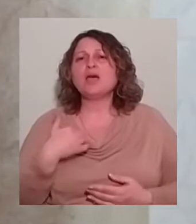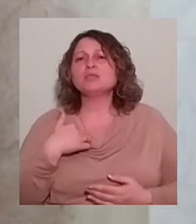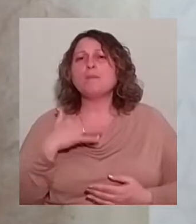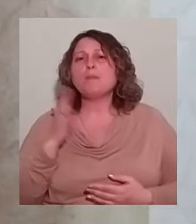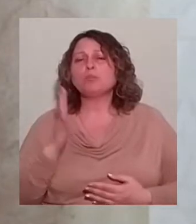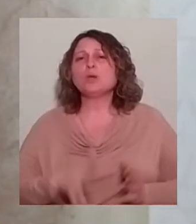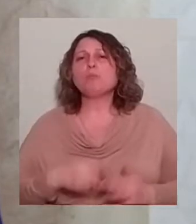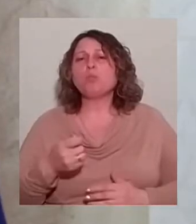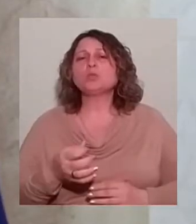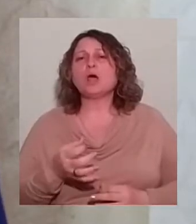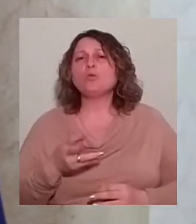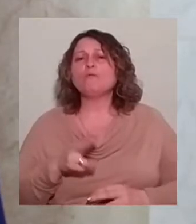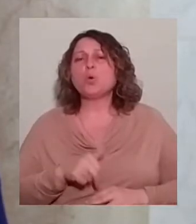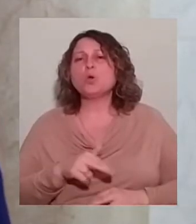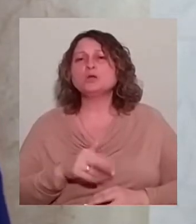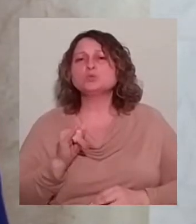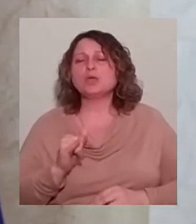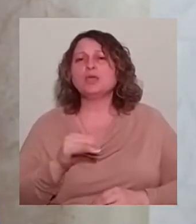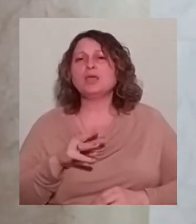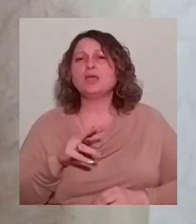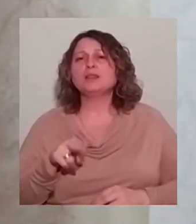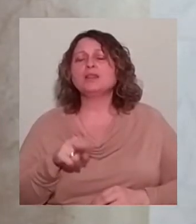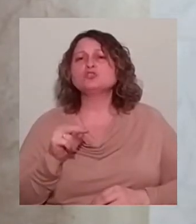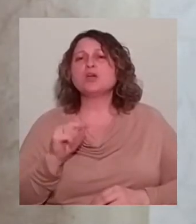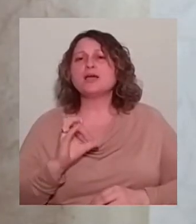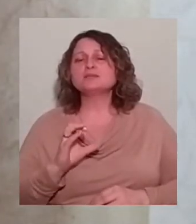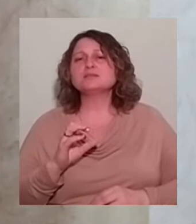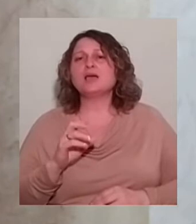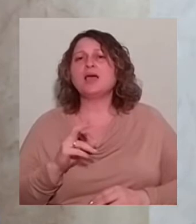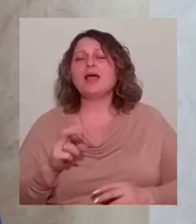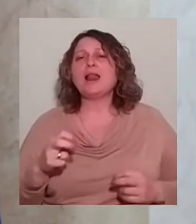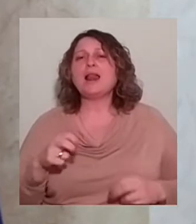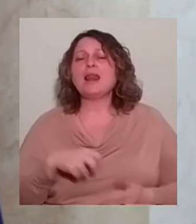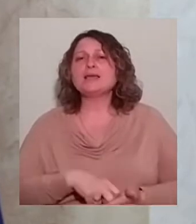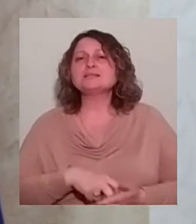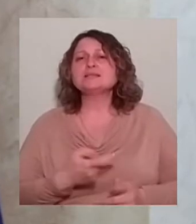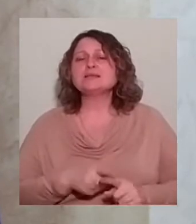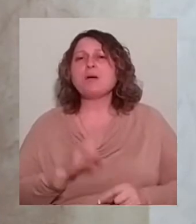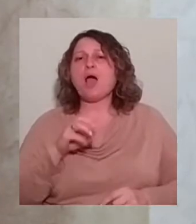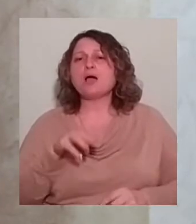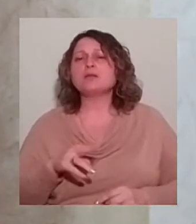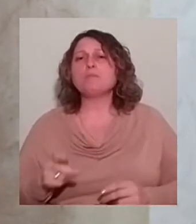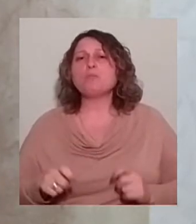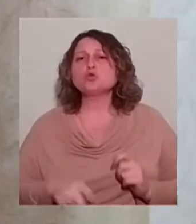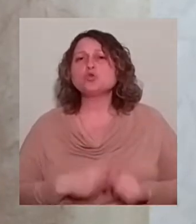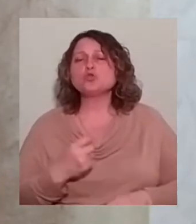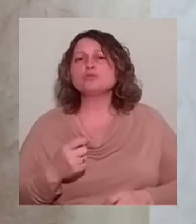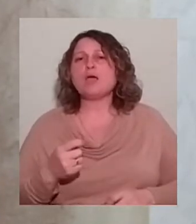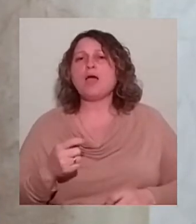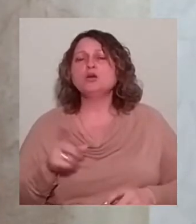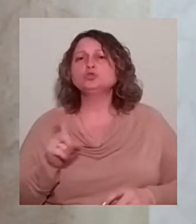в поліцію і в ГСЧС листи з цими актами пошкоджень, для того, щоб в подальшому